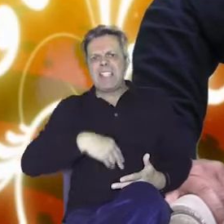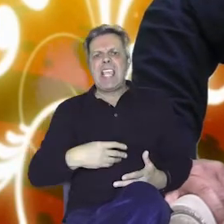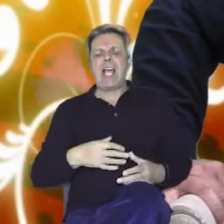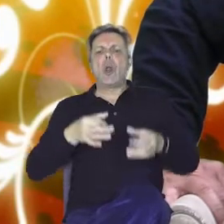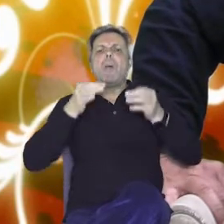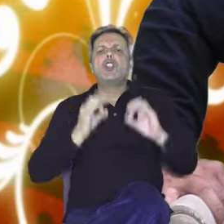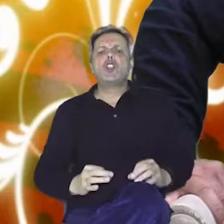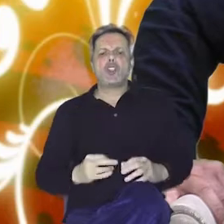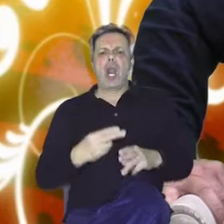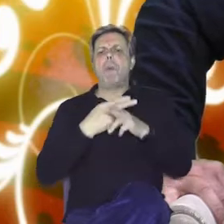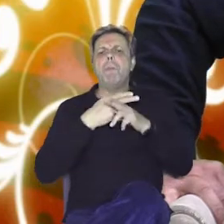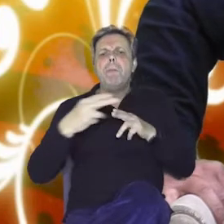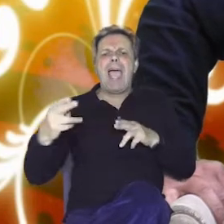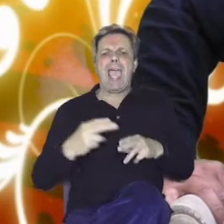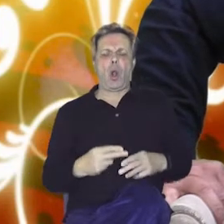socijalnom, ekološkom